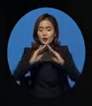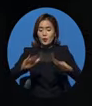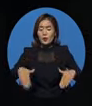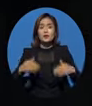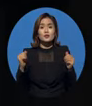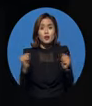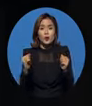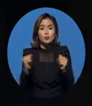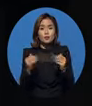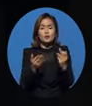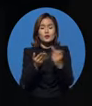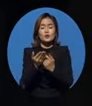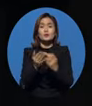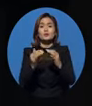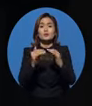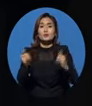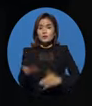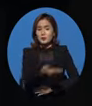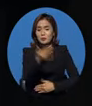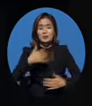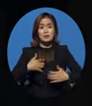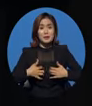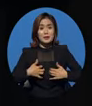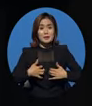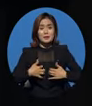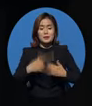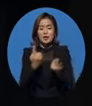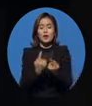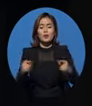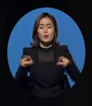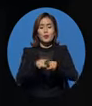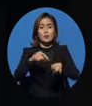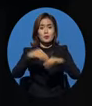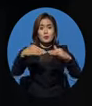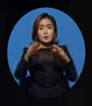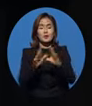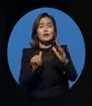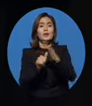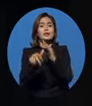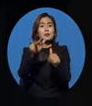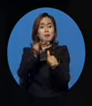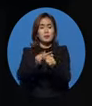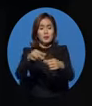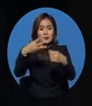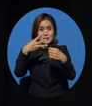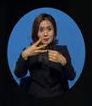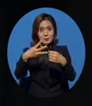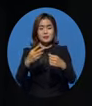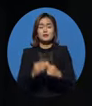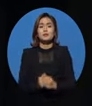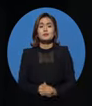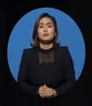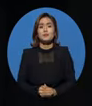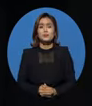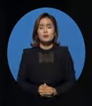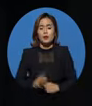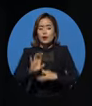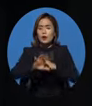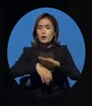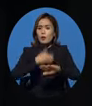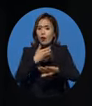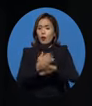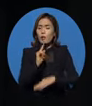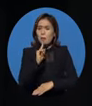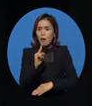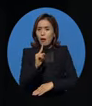전북 제주 도민 여러분 반갑습니다 더불어 민주당 당대표 후보 키워 3번 우원식 입니다 개혁을 한다고는